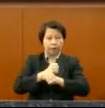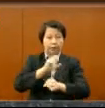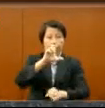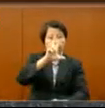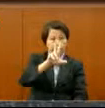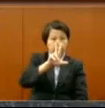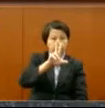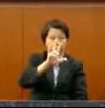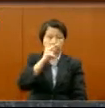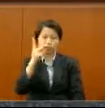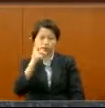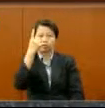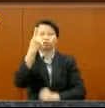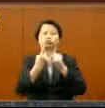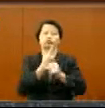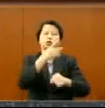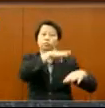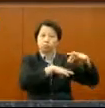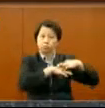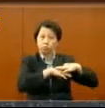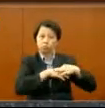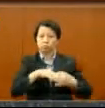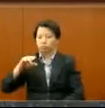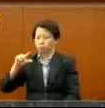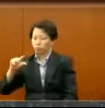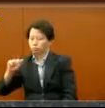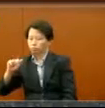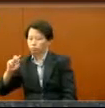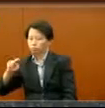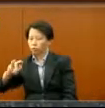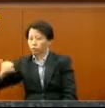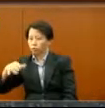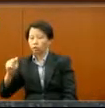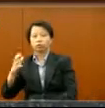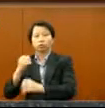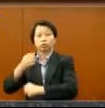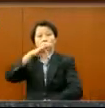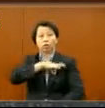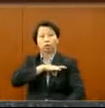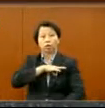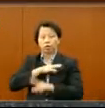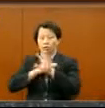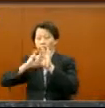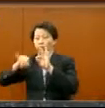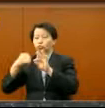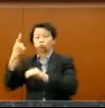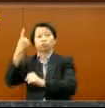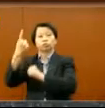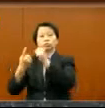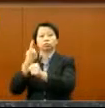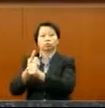setahun. Ganja pula membawa pulangan RM9 juta setahun.